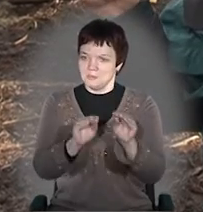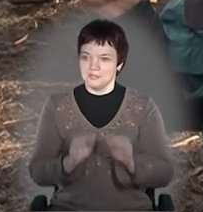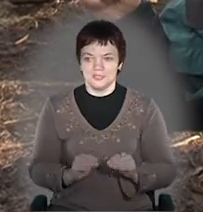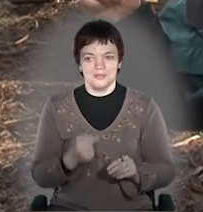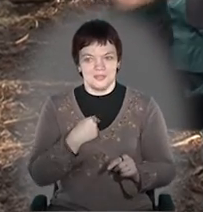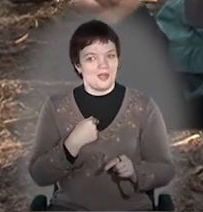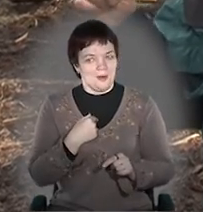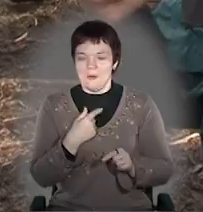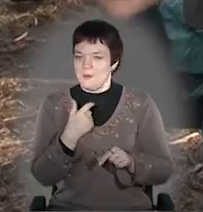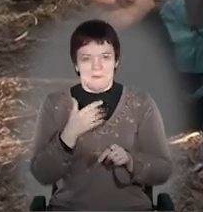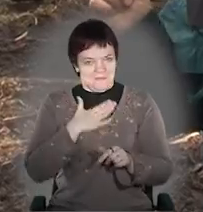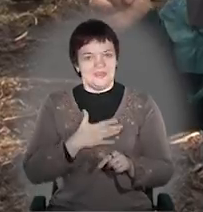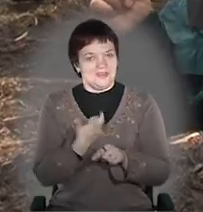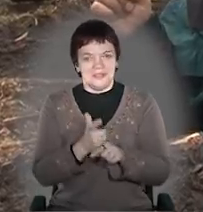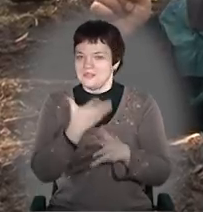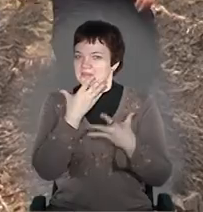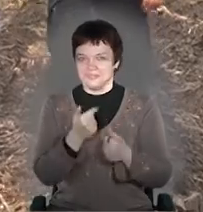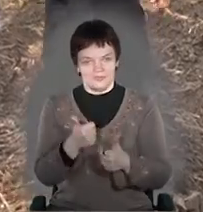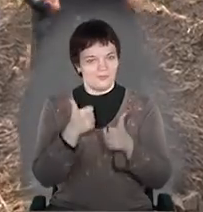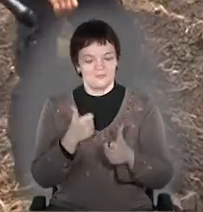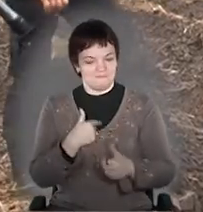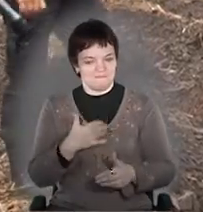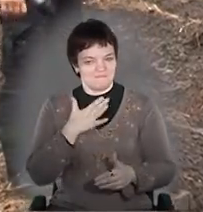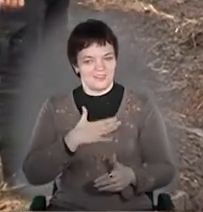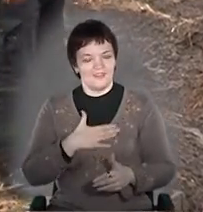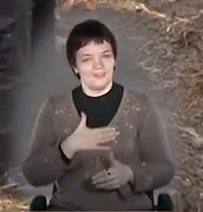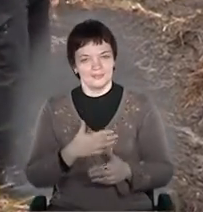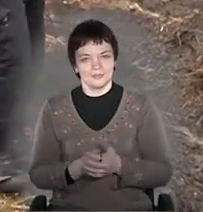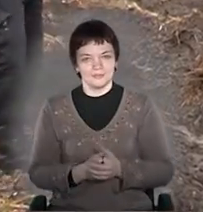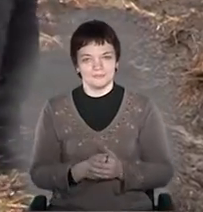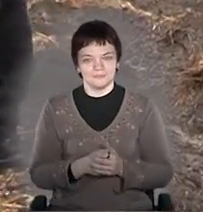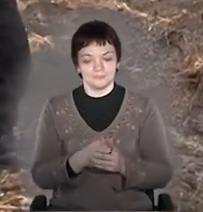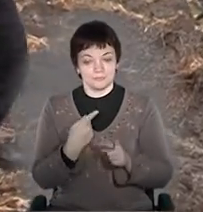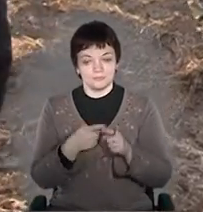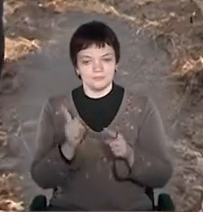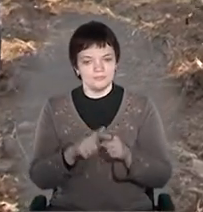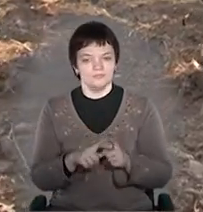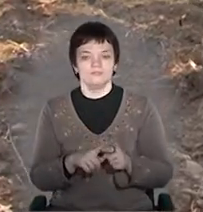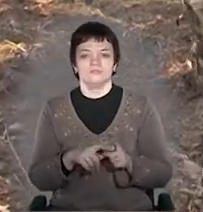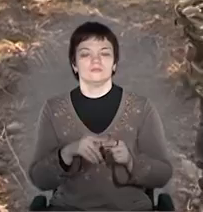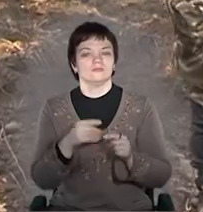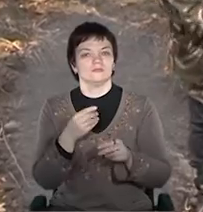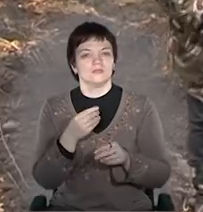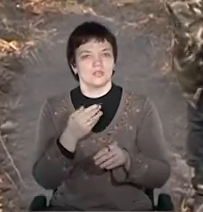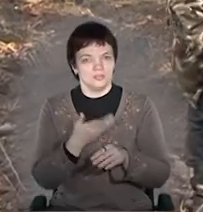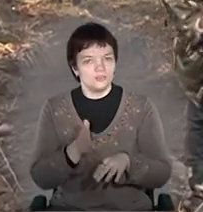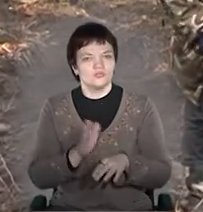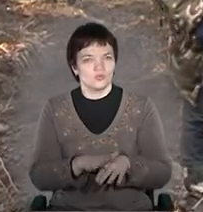я. Это красиво, это хорошо. Старейший механический способ,